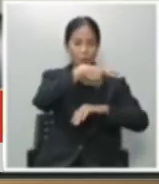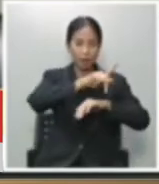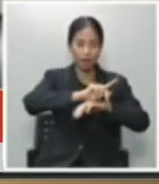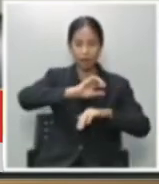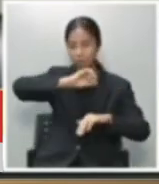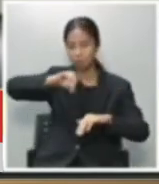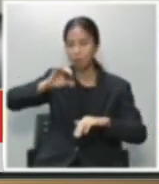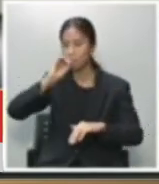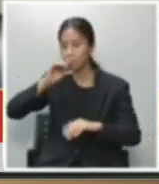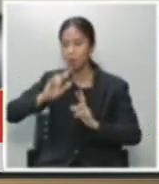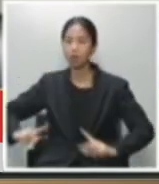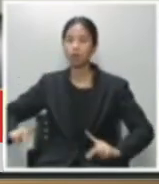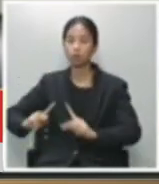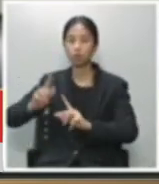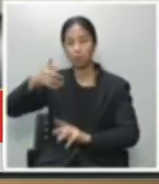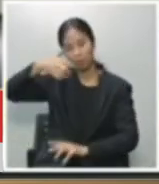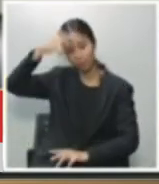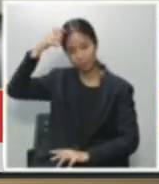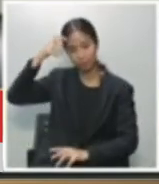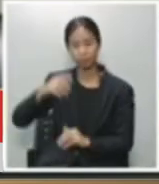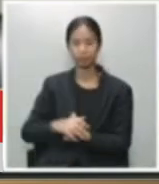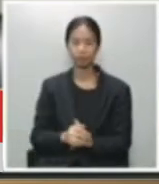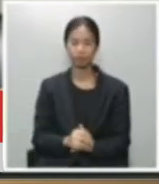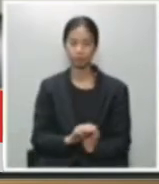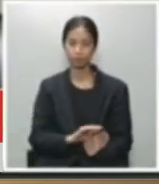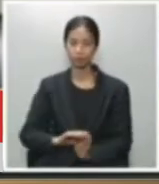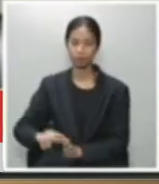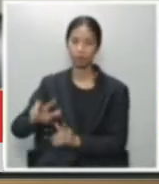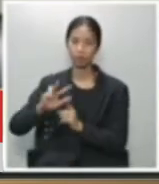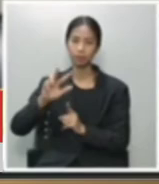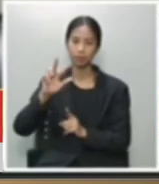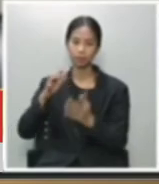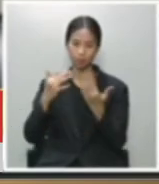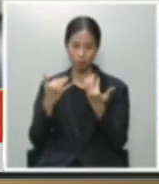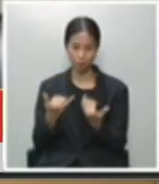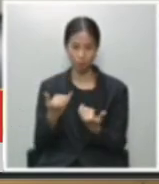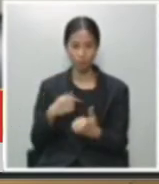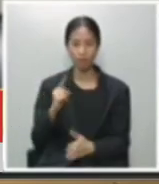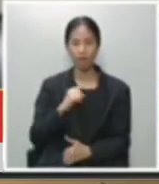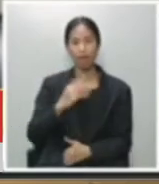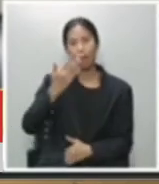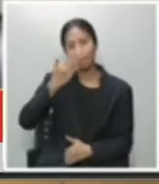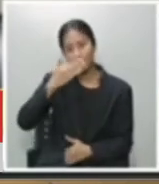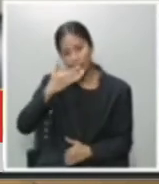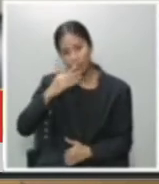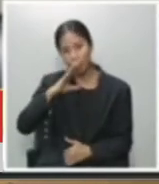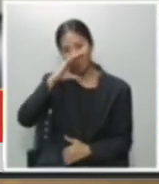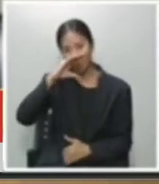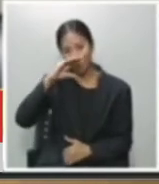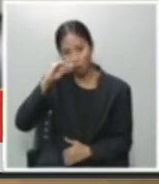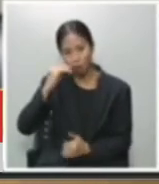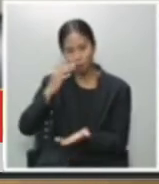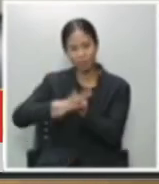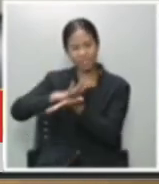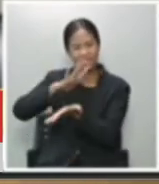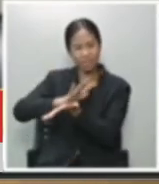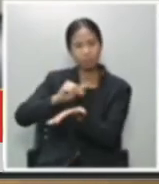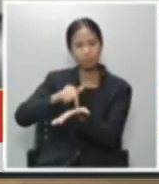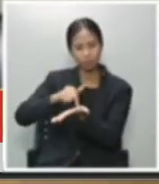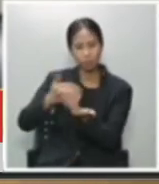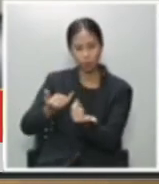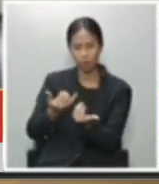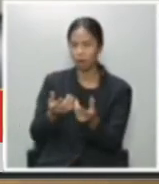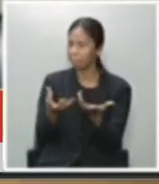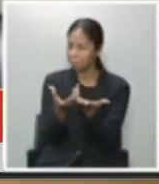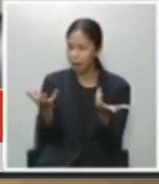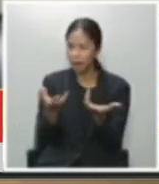ส่วนเรื่องที่3ครับท่านประธานครับช่วงนี้พริกหอมกระเทียมจังหวัดศรีสะเกษกำลังเริ่มออกเยอะนะครับเพราะว่า